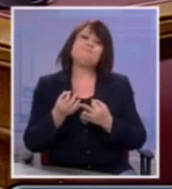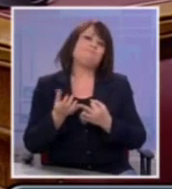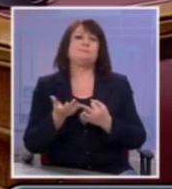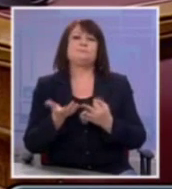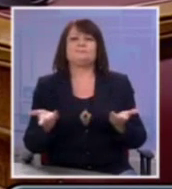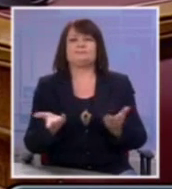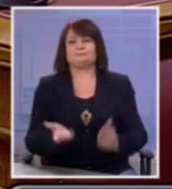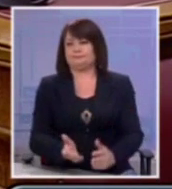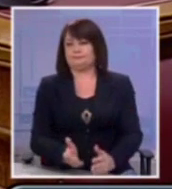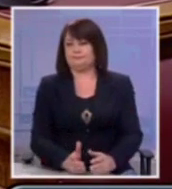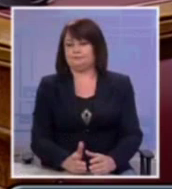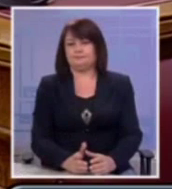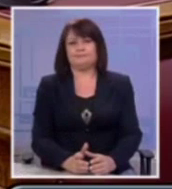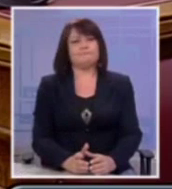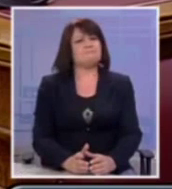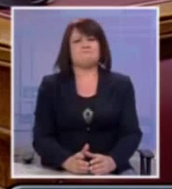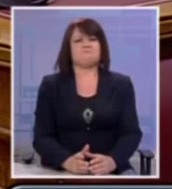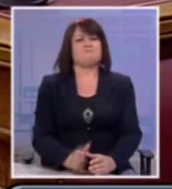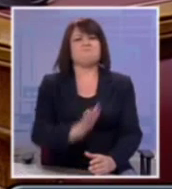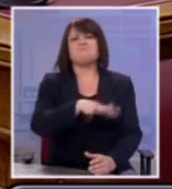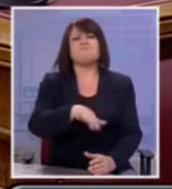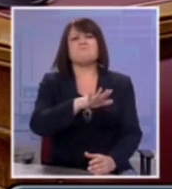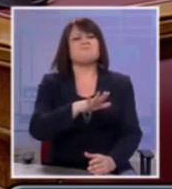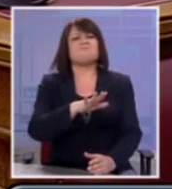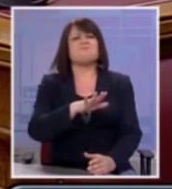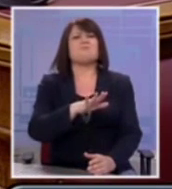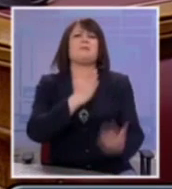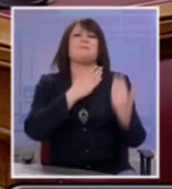να εισακουστεί από τους